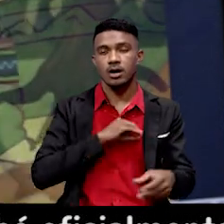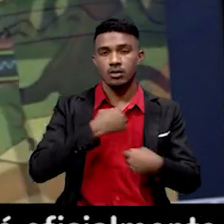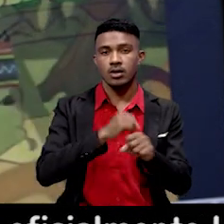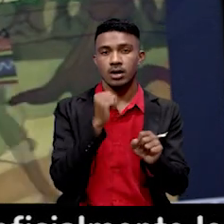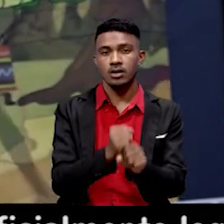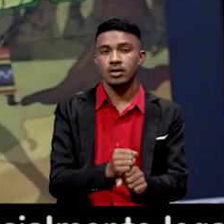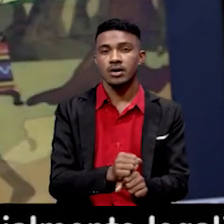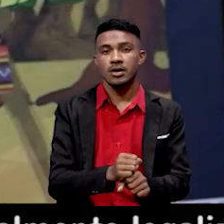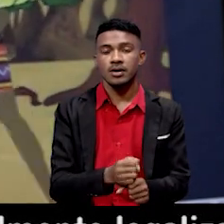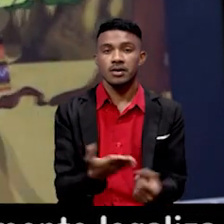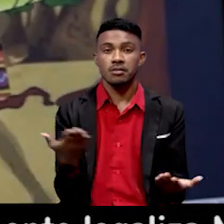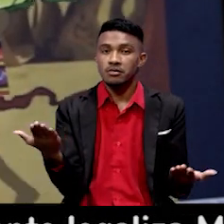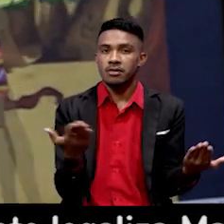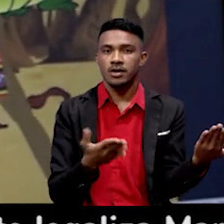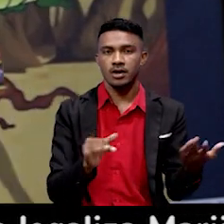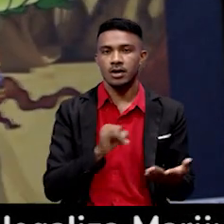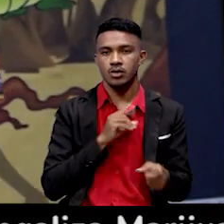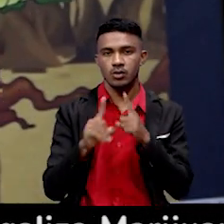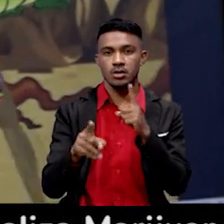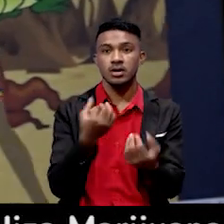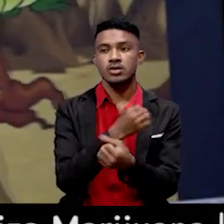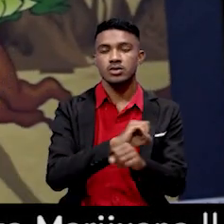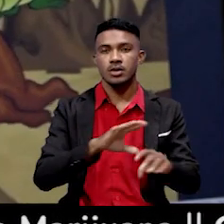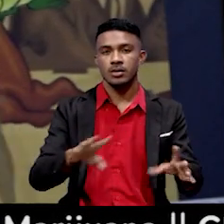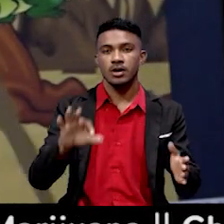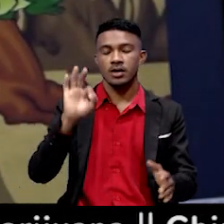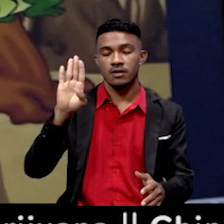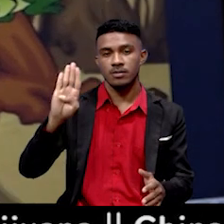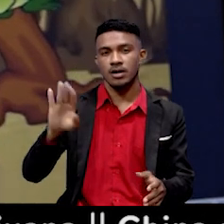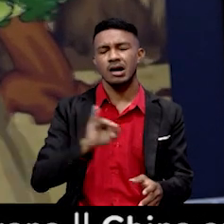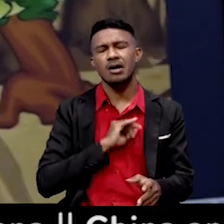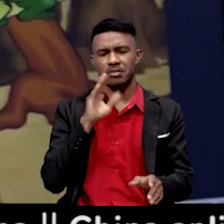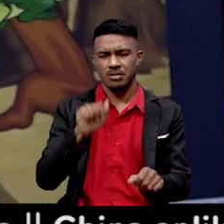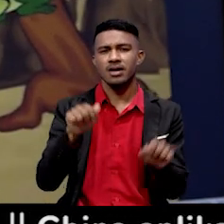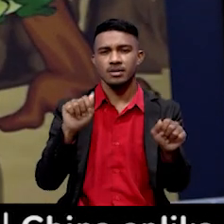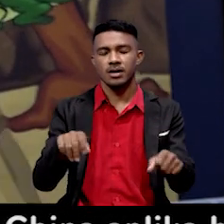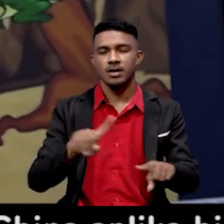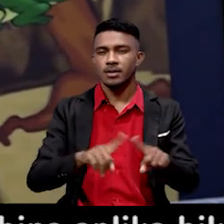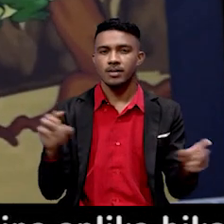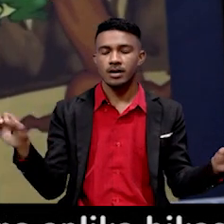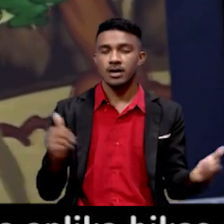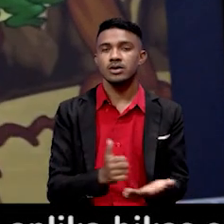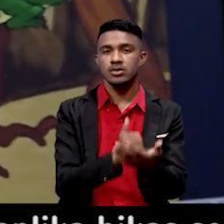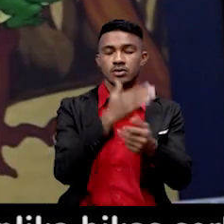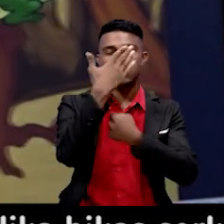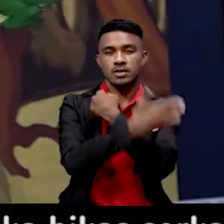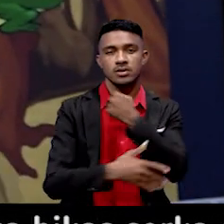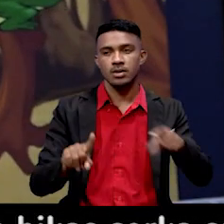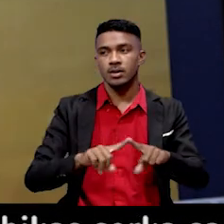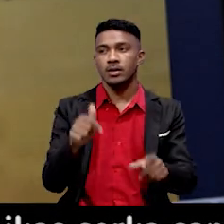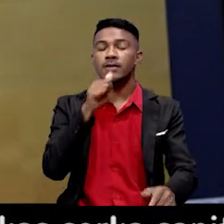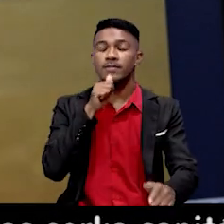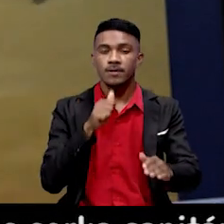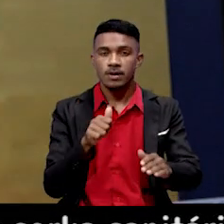hal duke how kuliah par soya ang embere sosial dia how bela mabe onung ka kontribue buat kita emang dia sempre diklu nono kos parial